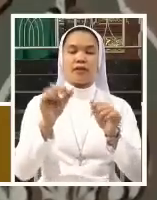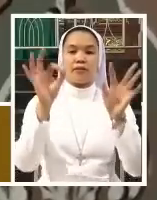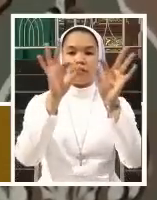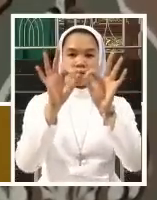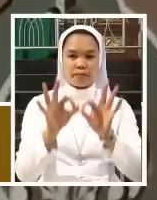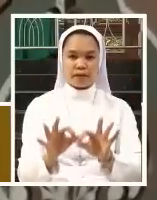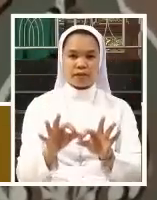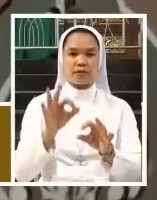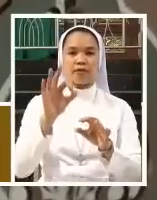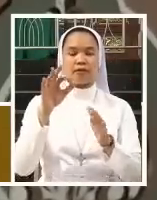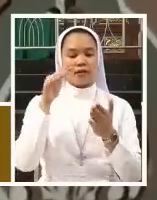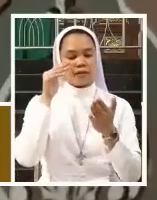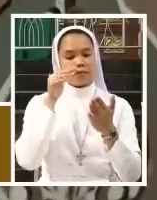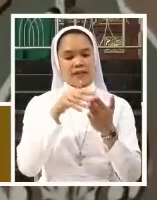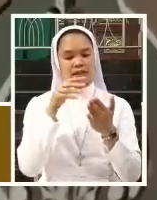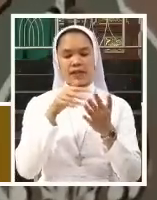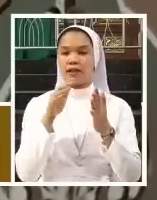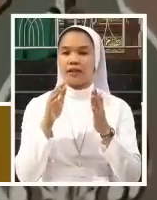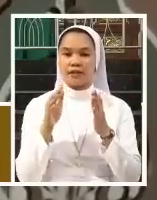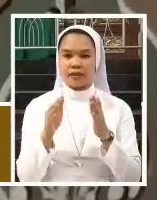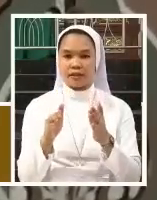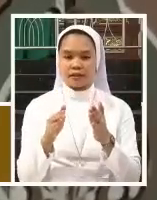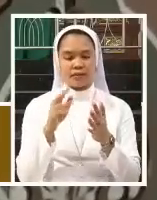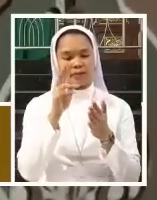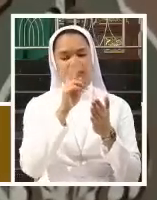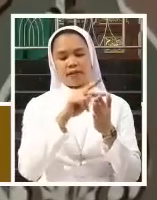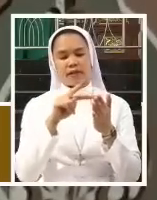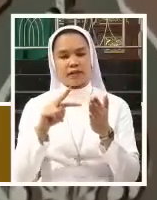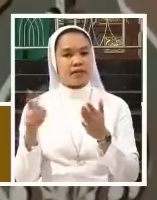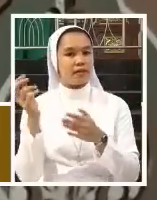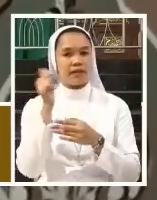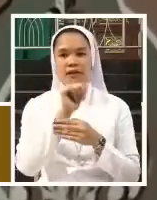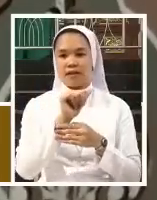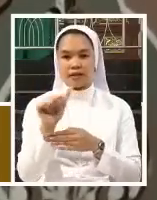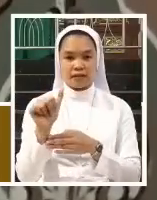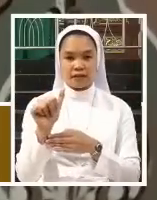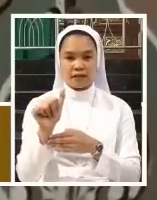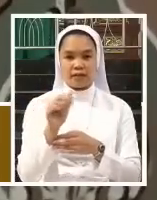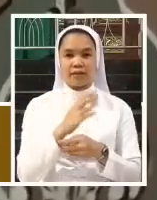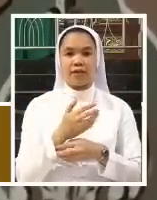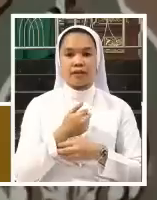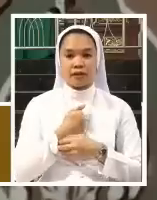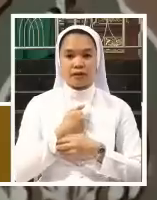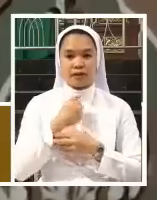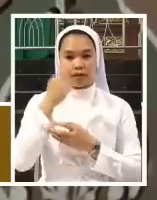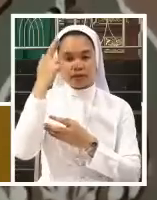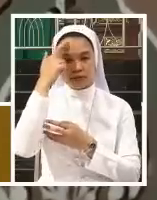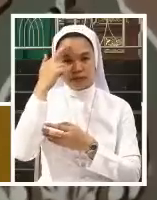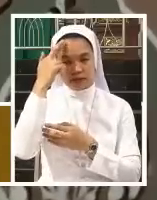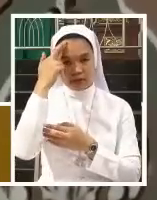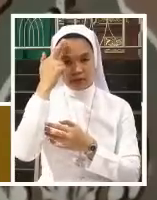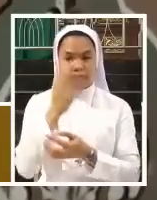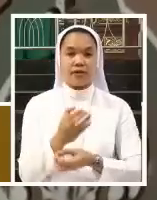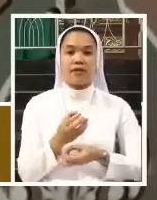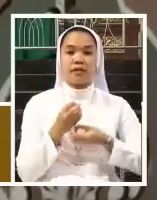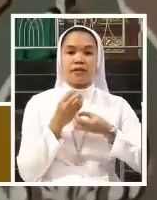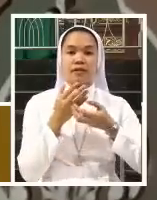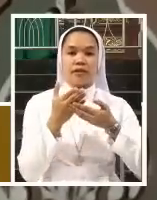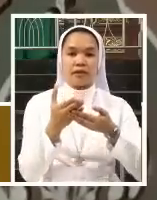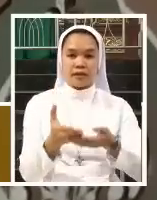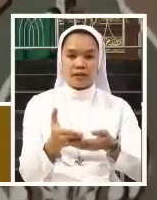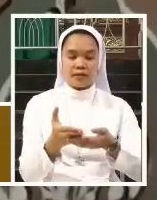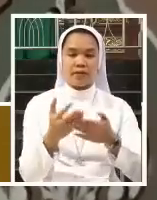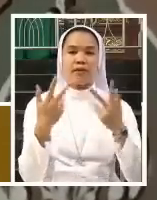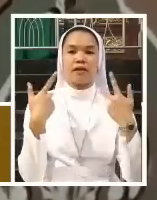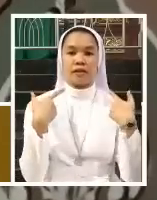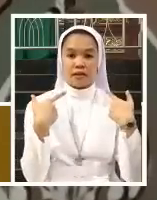our studies, our readings, our personal reflection, ang gabos na ini nagko-contribute para magkaigwa